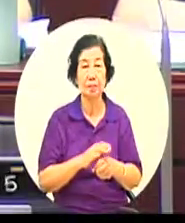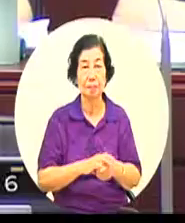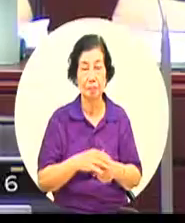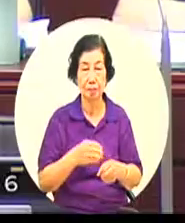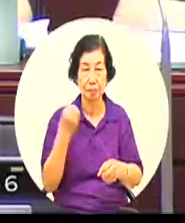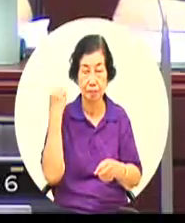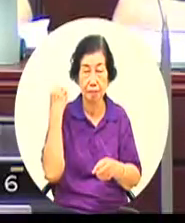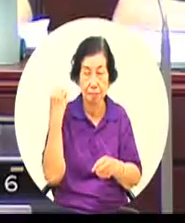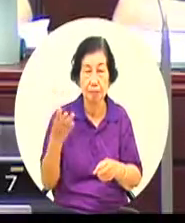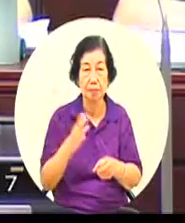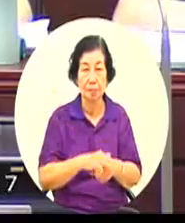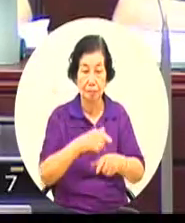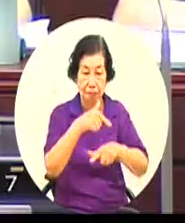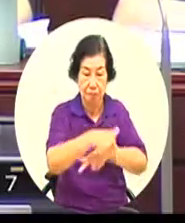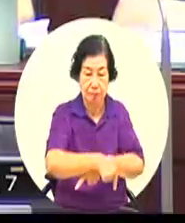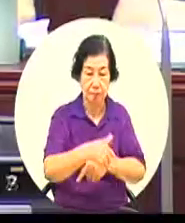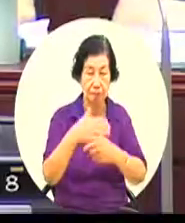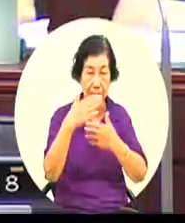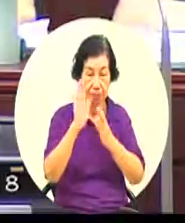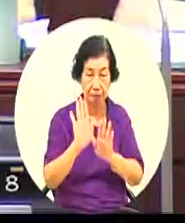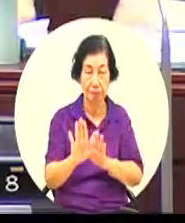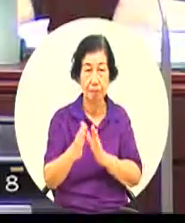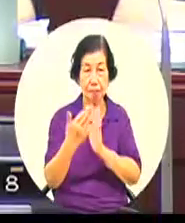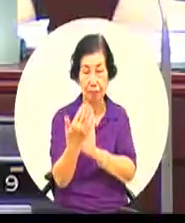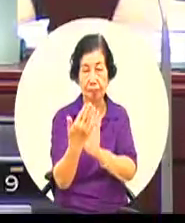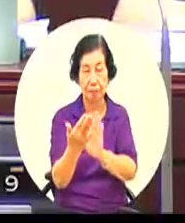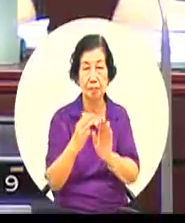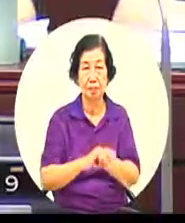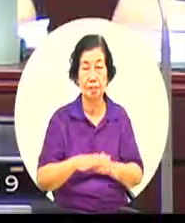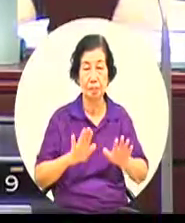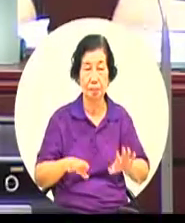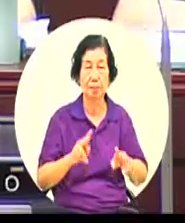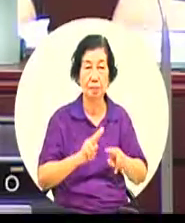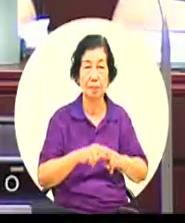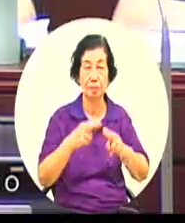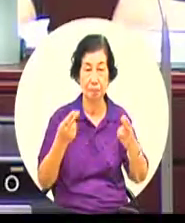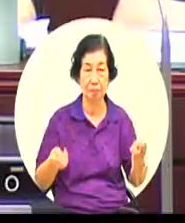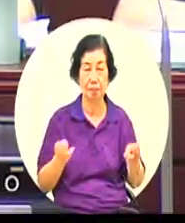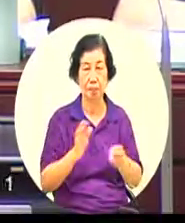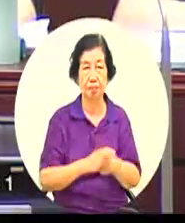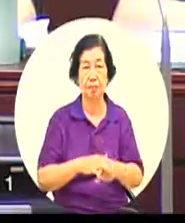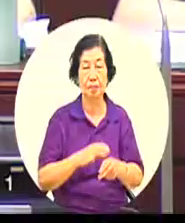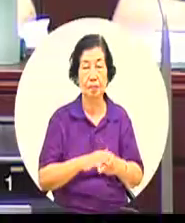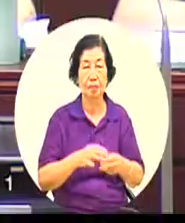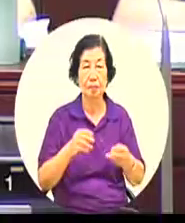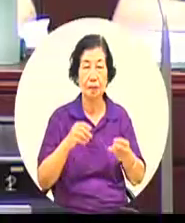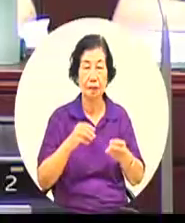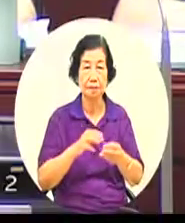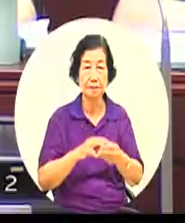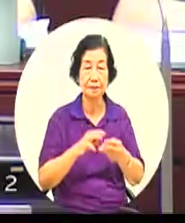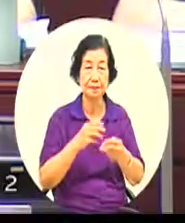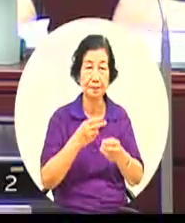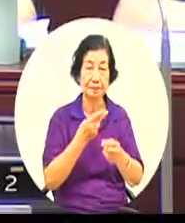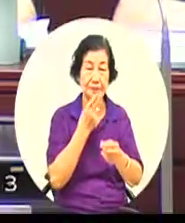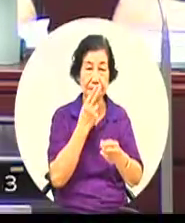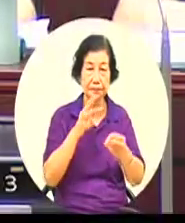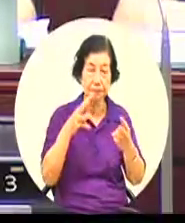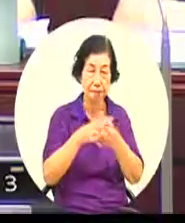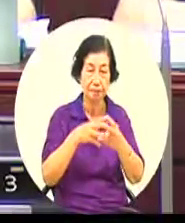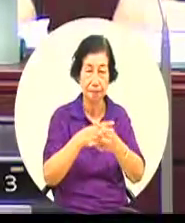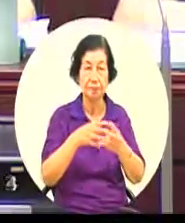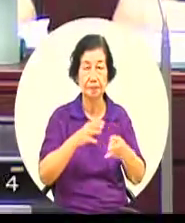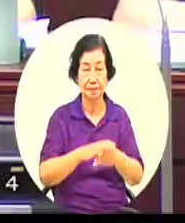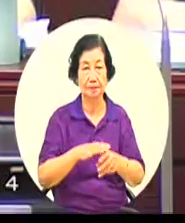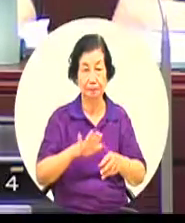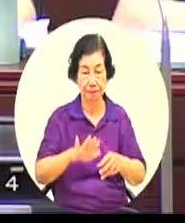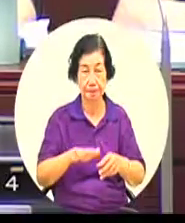家所知有限，所以我们希望开一个叫做亚洲视野的一个通识课程，这可能就透过这样子的一个好的